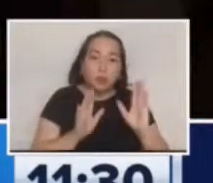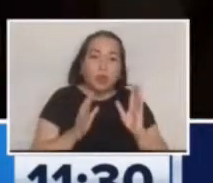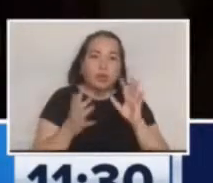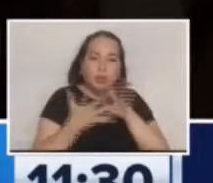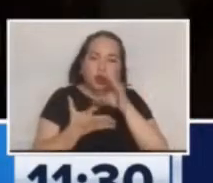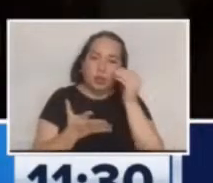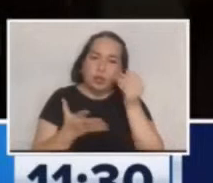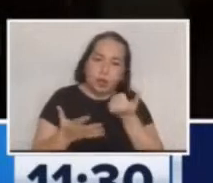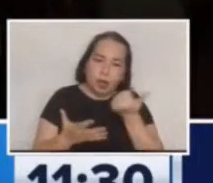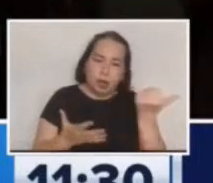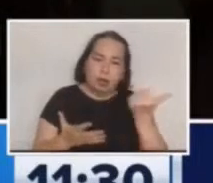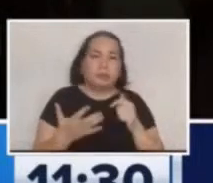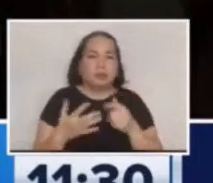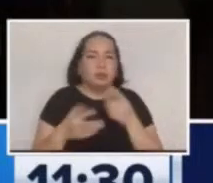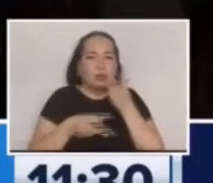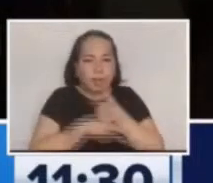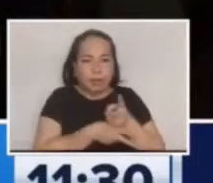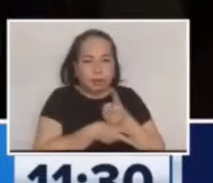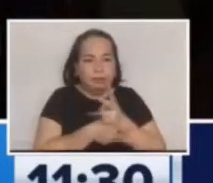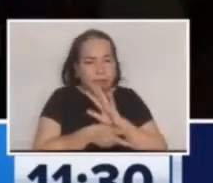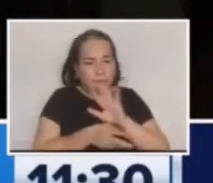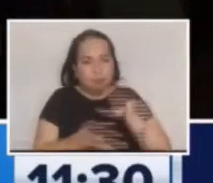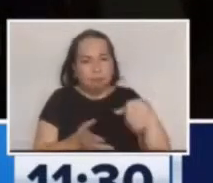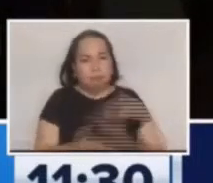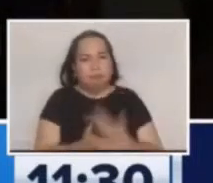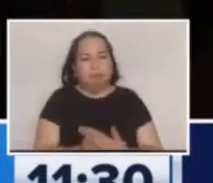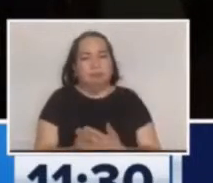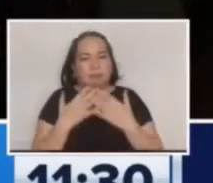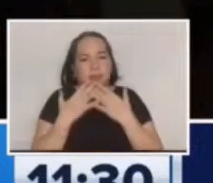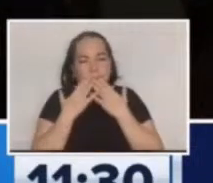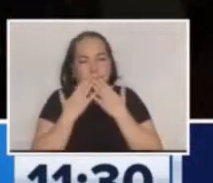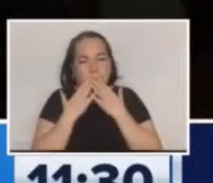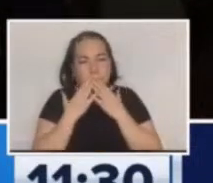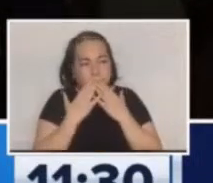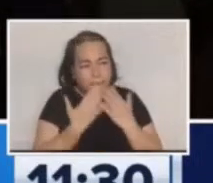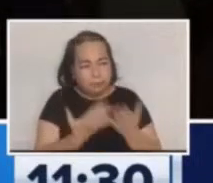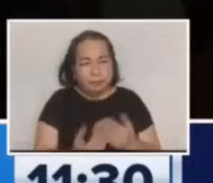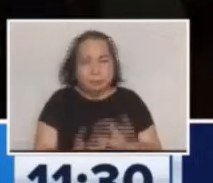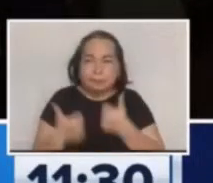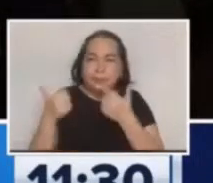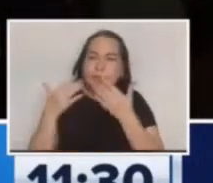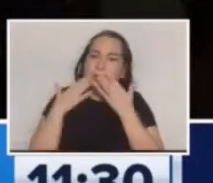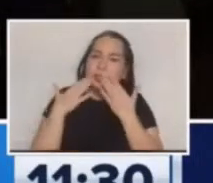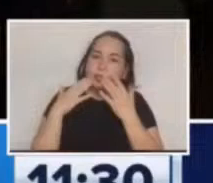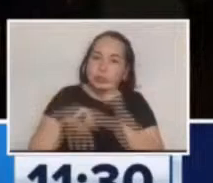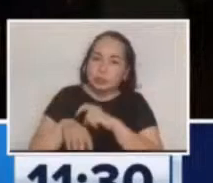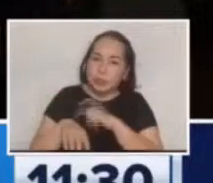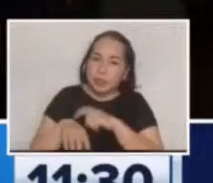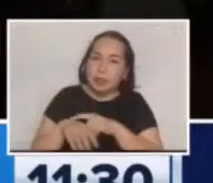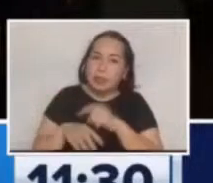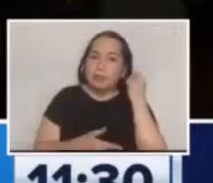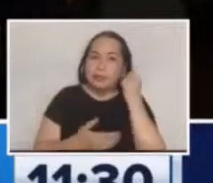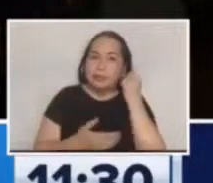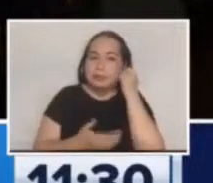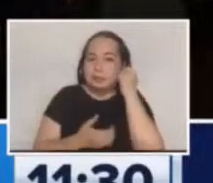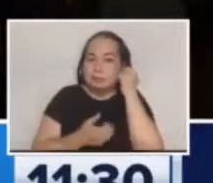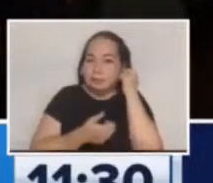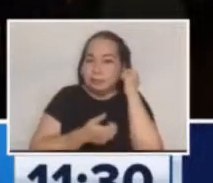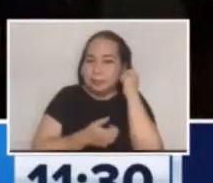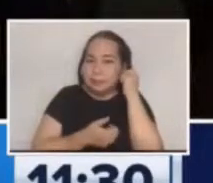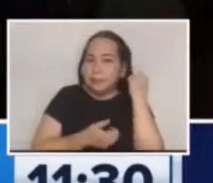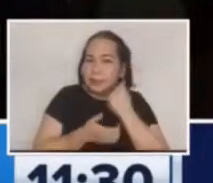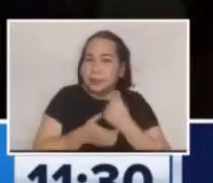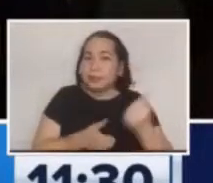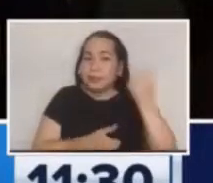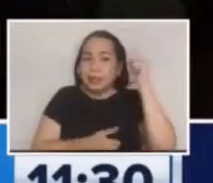Samantala, susunod po nating makakausap ngayon si Governor Arthur Yap ng probinsya ng Bohol. Magandang umaga po. May buntag kanimo,